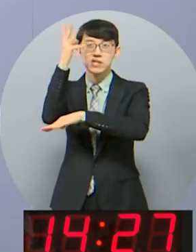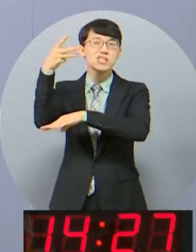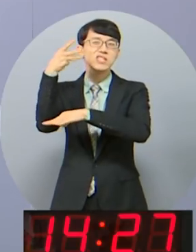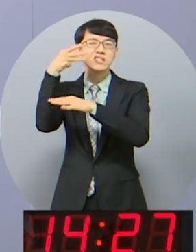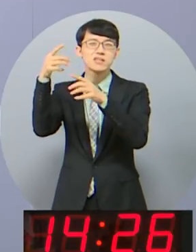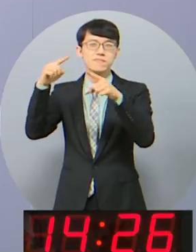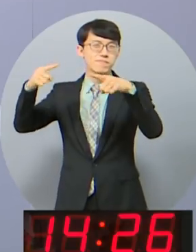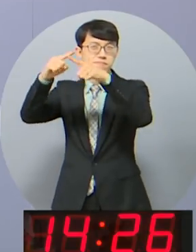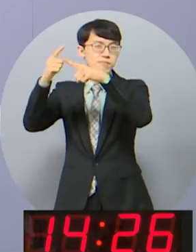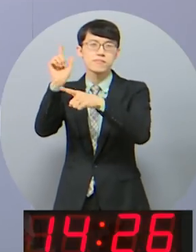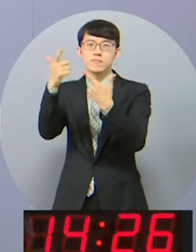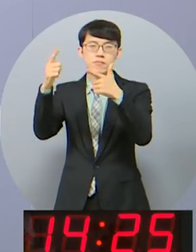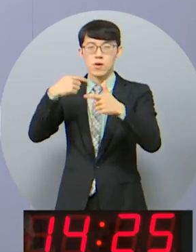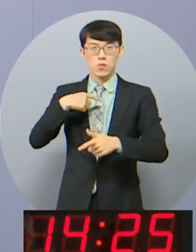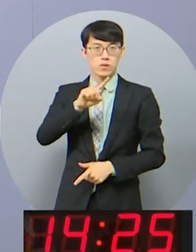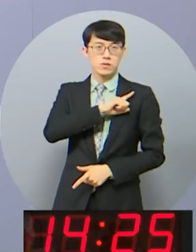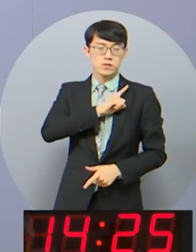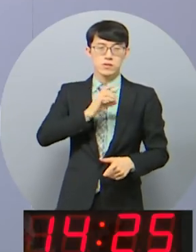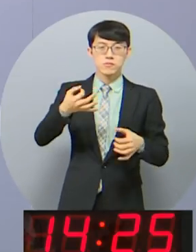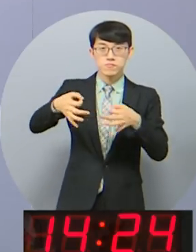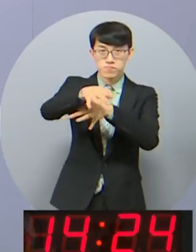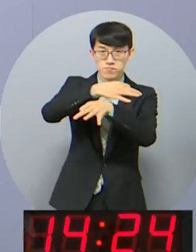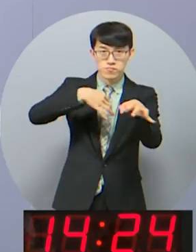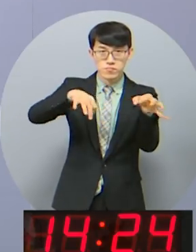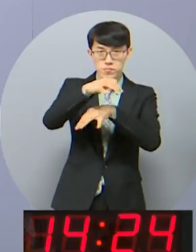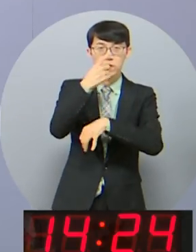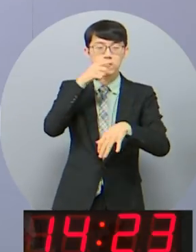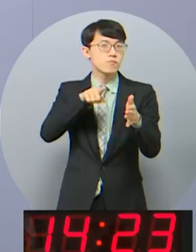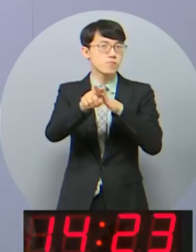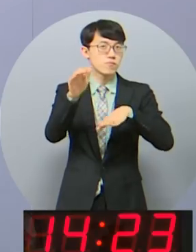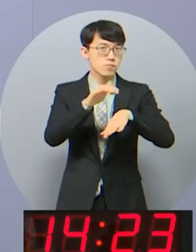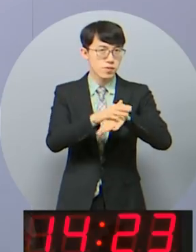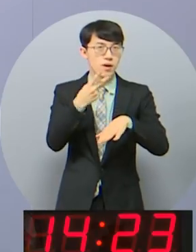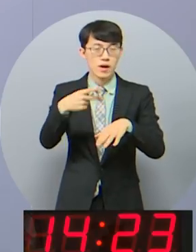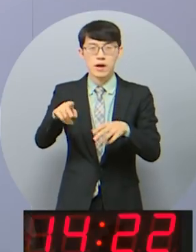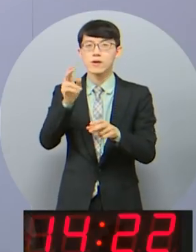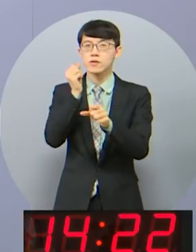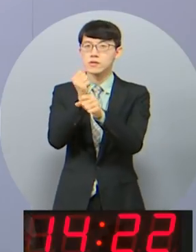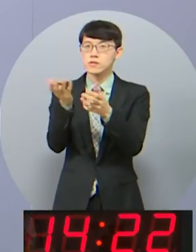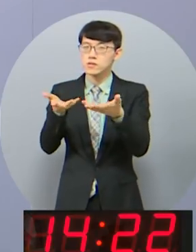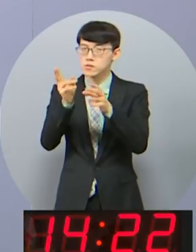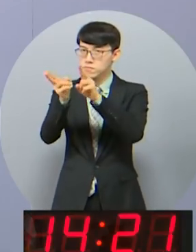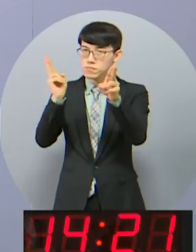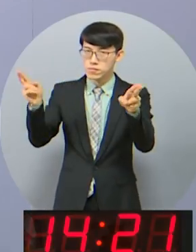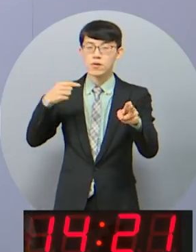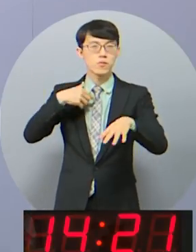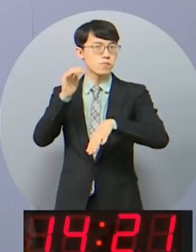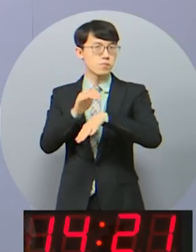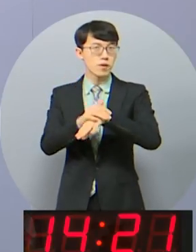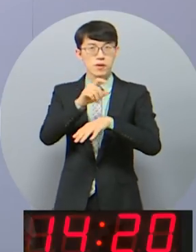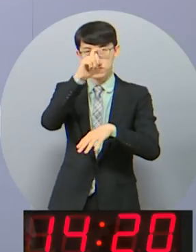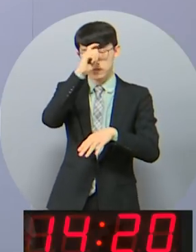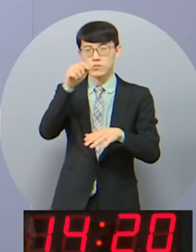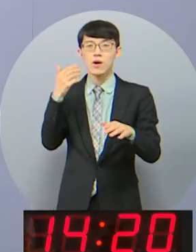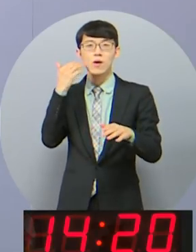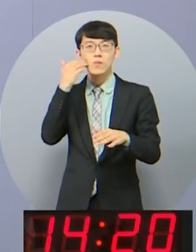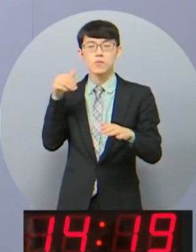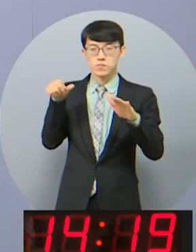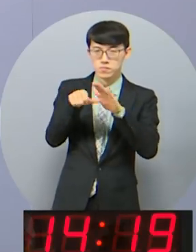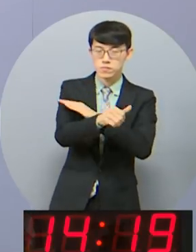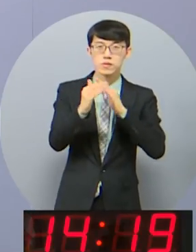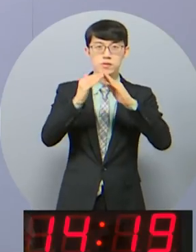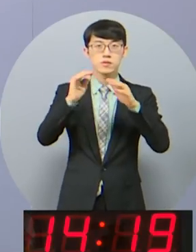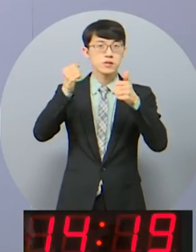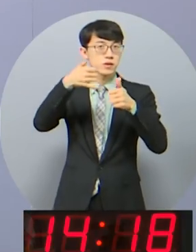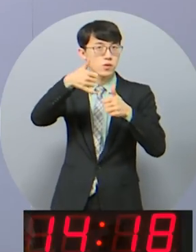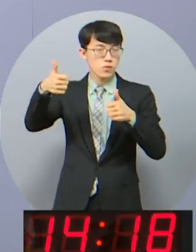业与统筹执行能力，希望能够进入市议会发挥监督的功能，为社会